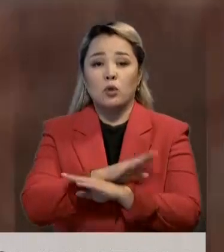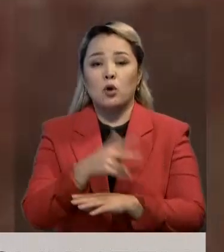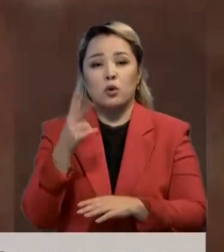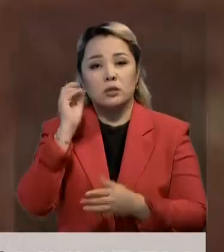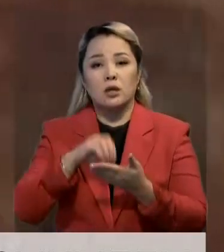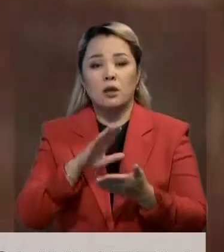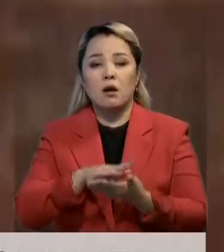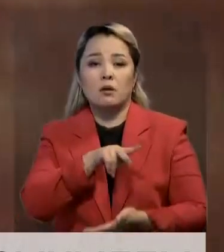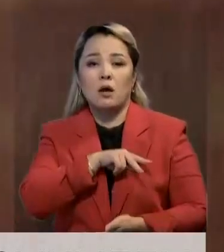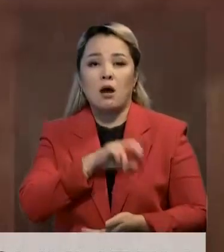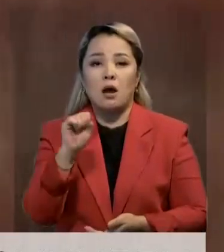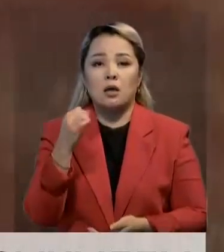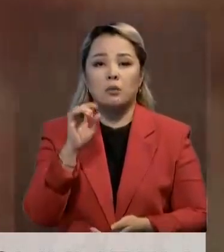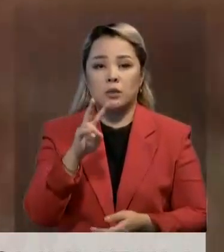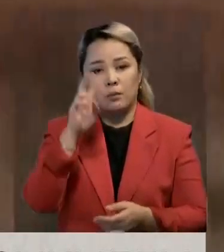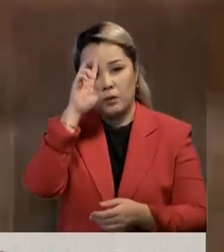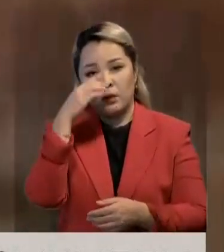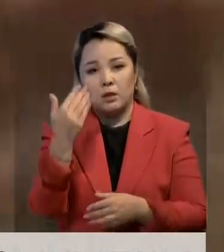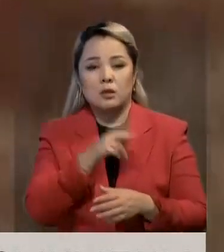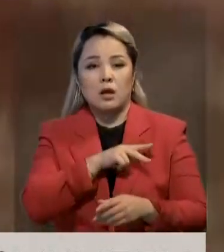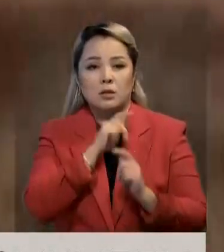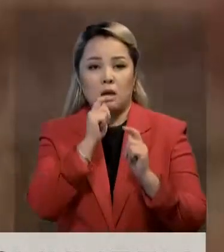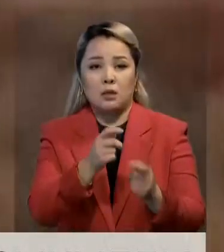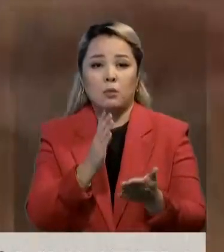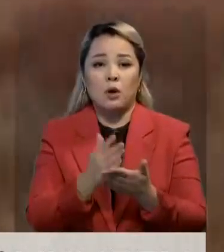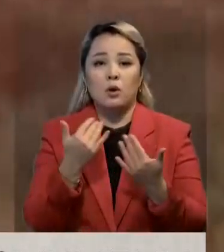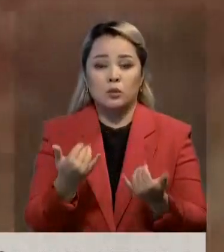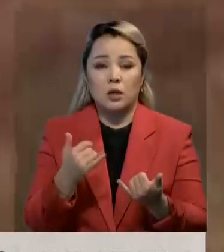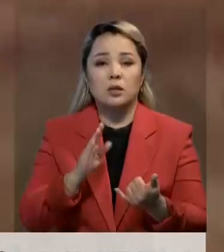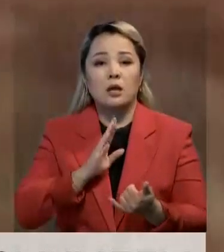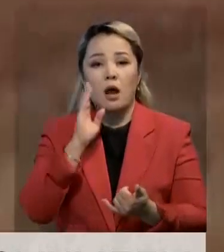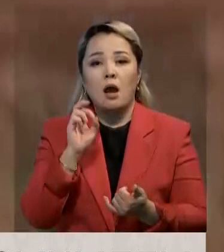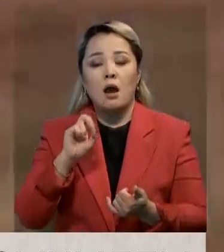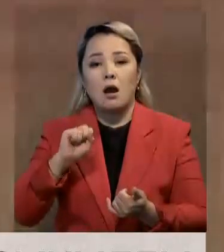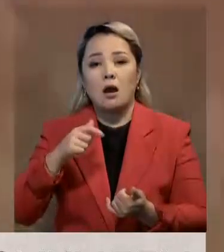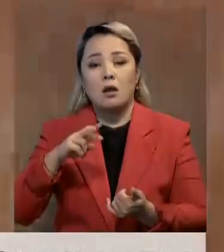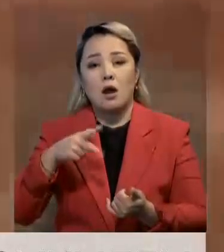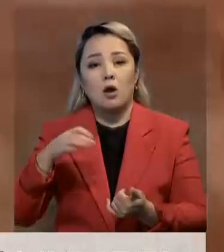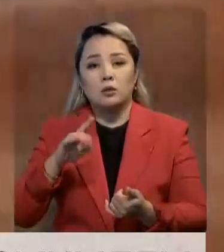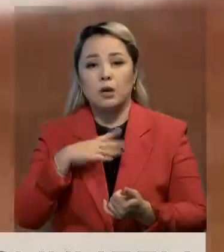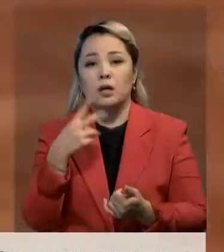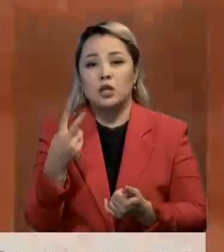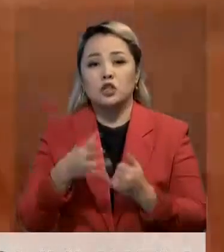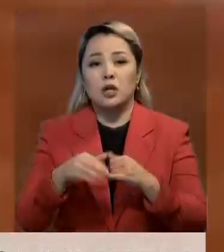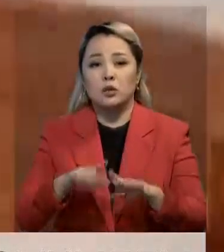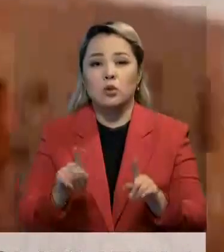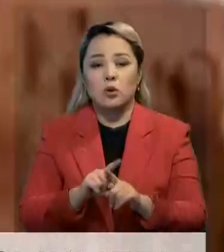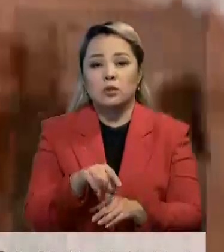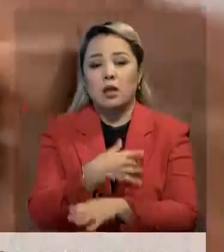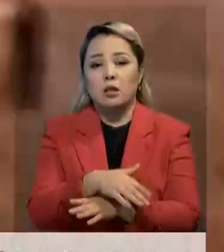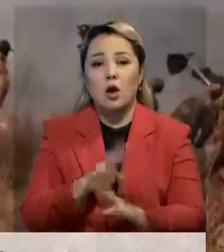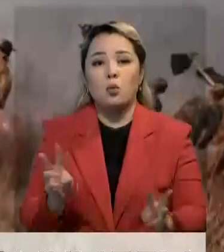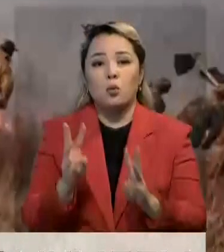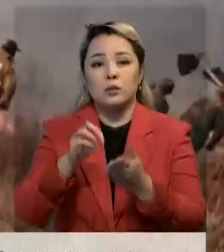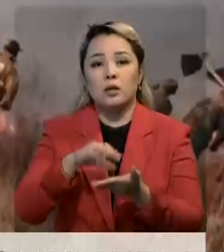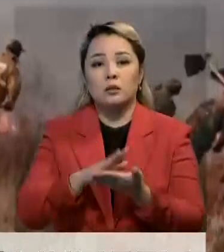3-ші дәрежелі айбын мемлекеттік наградасына ұсынылды. Бұдан өзге бүгін таңертең Аягөз ауданында 2 жерден дала өрті тіркелген. Бірақ